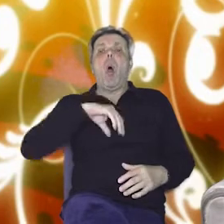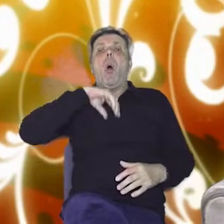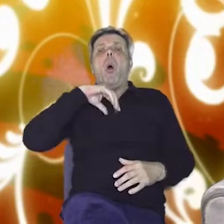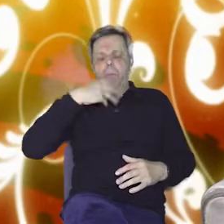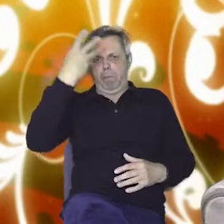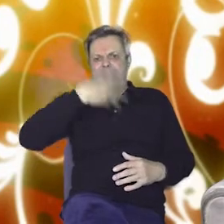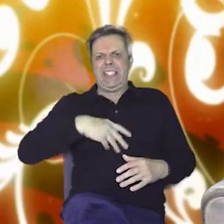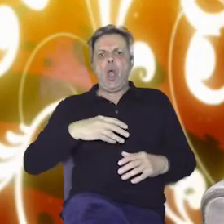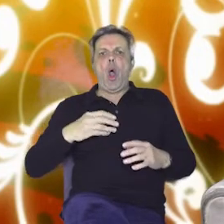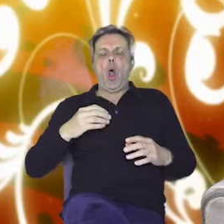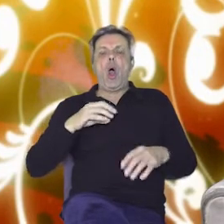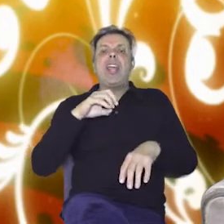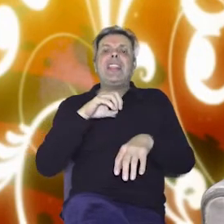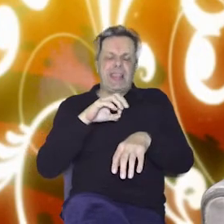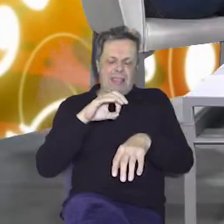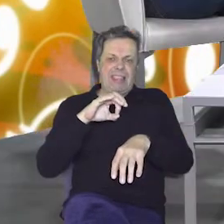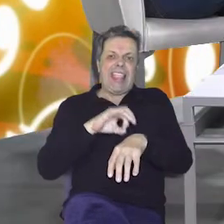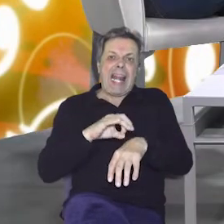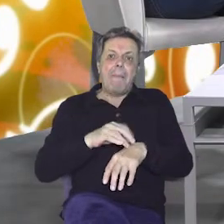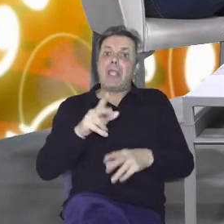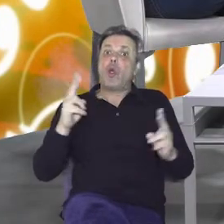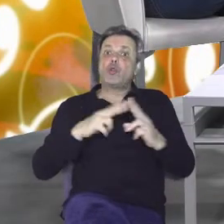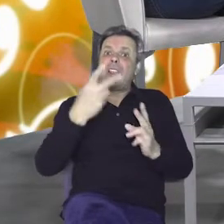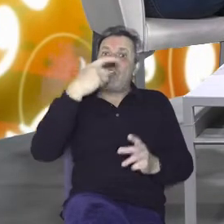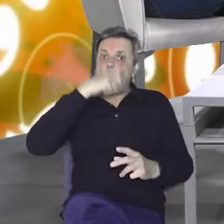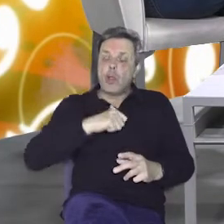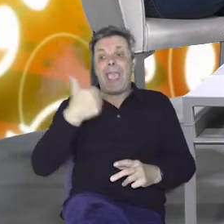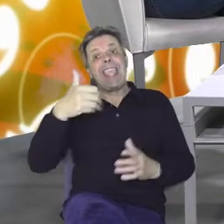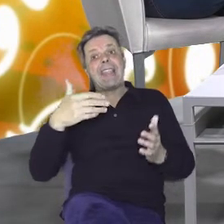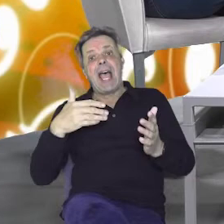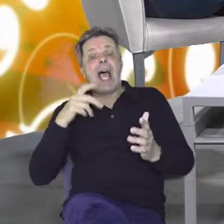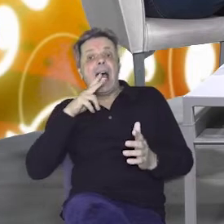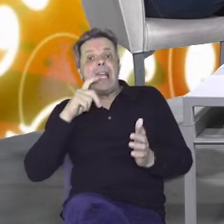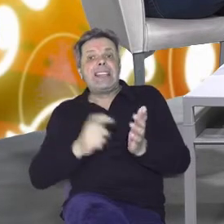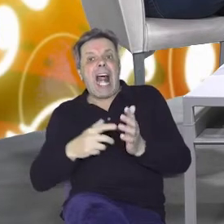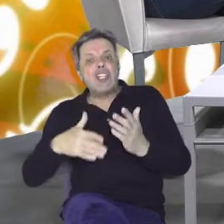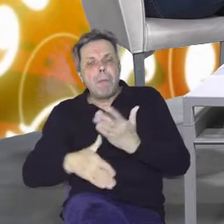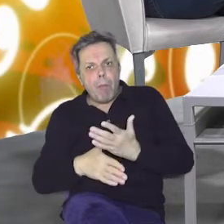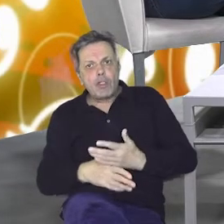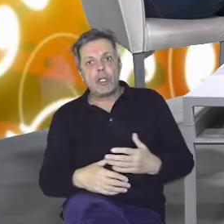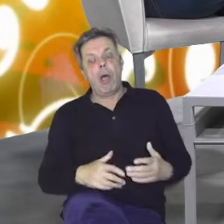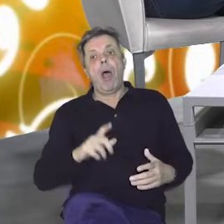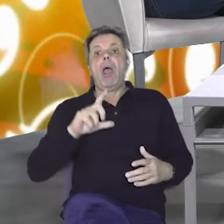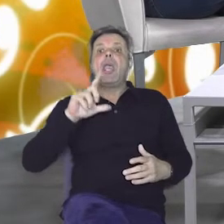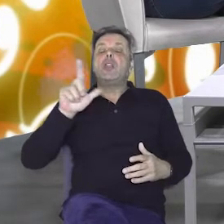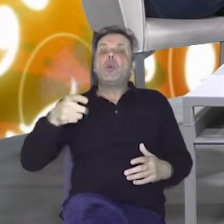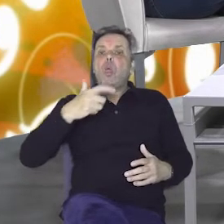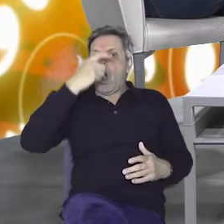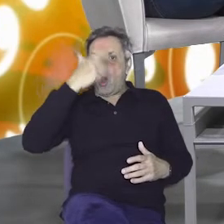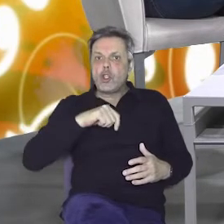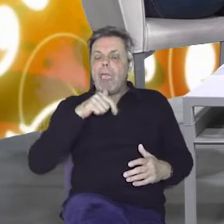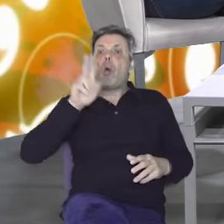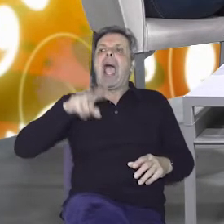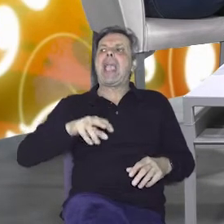dvije osobe od kojih jedna treba pomoć ili traži pomoć. I druge osobe koja ima